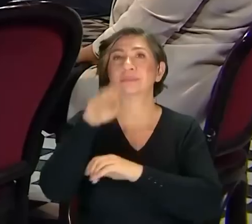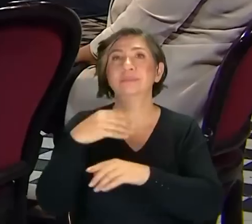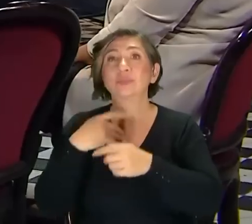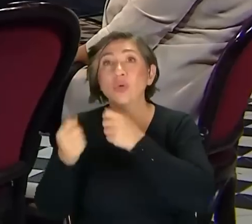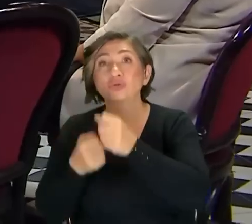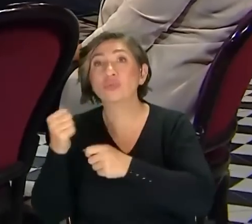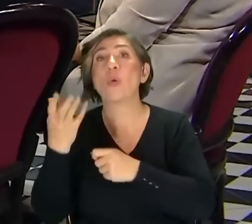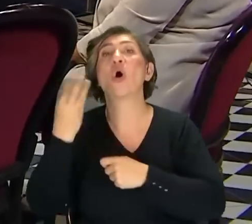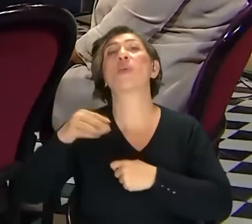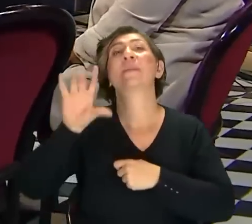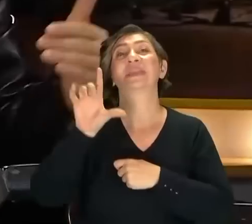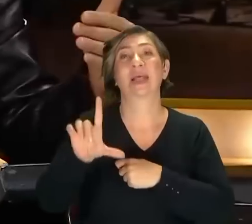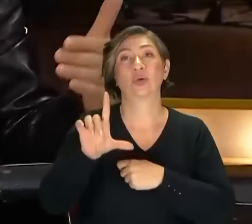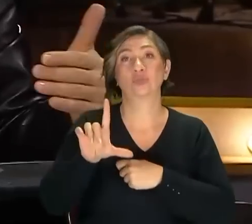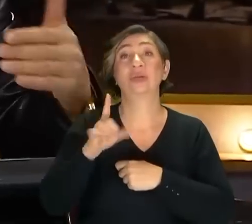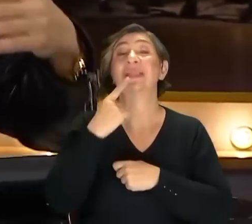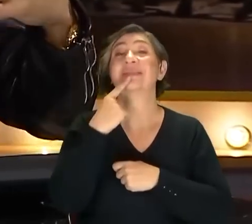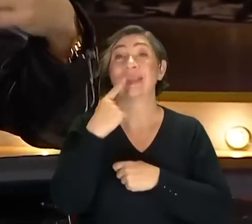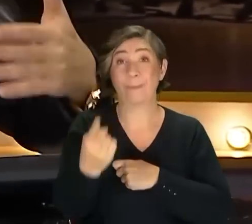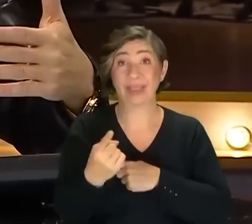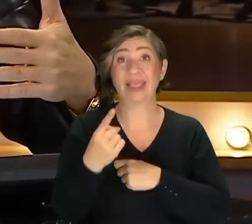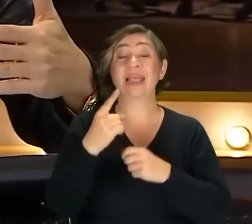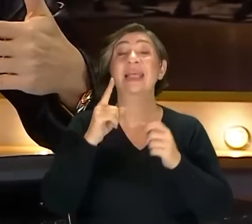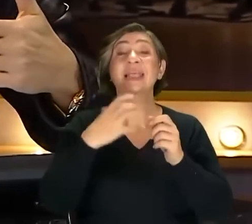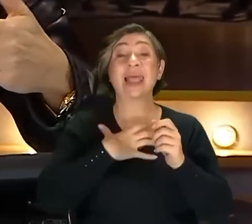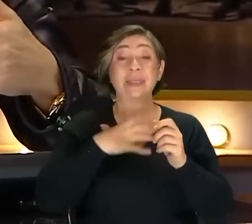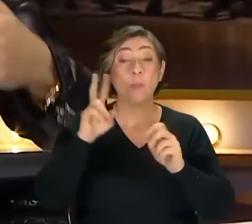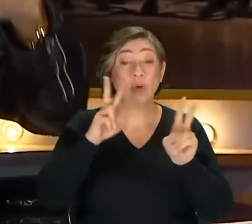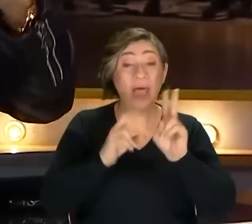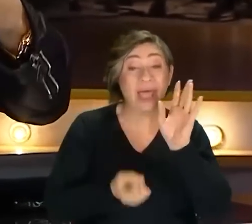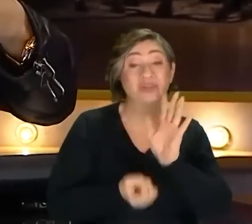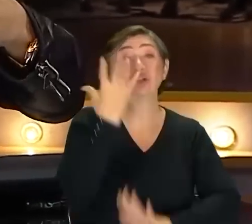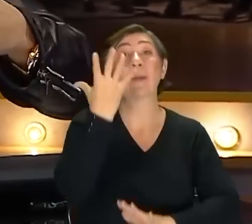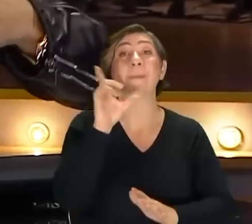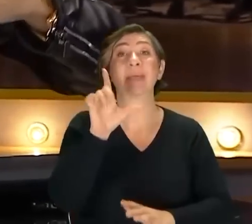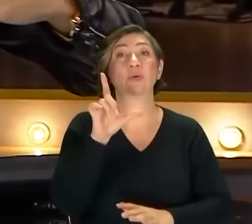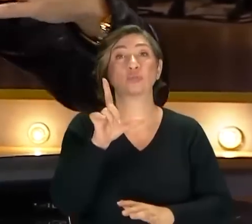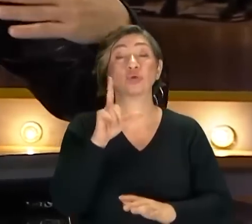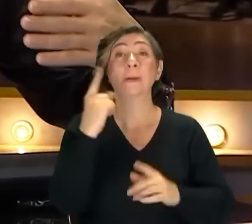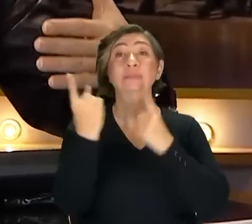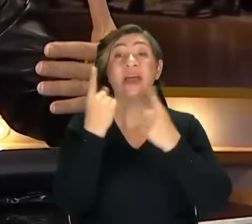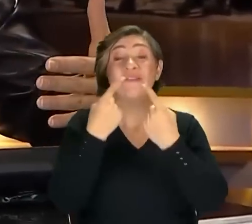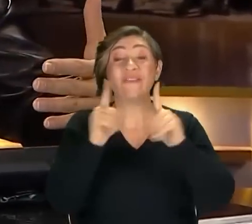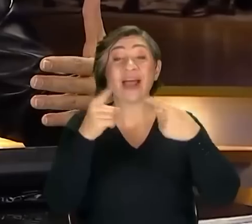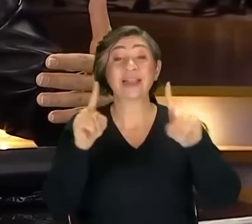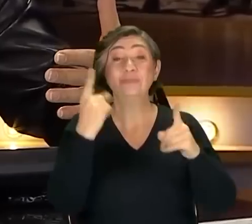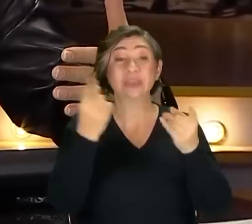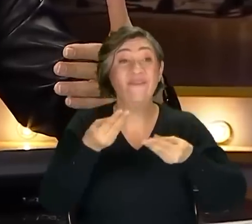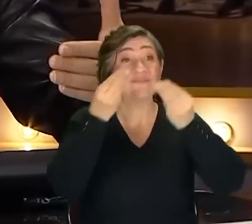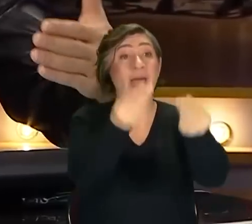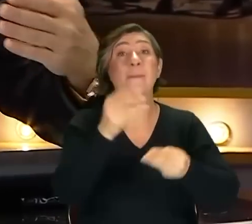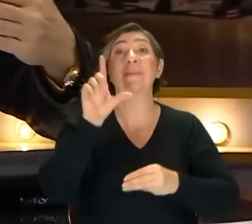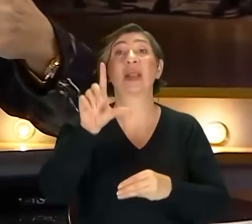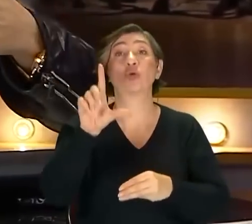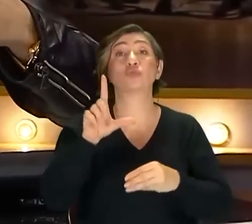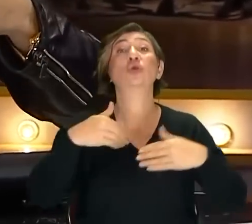koştum. Demek ki olmaması gerekiyormuş. Demek ki trend yaratmam gerekiyormuş. Bir şeyleri, farklı bir şeyleri de sunmam